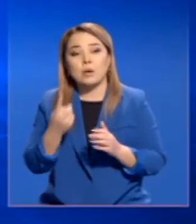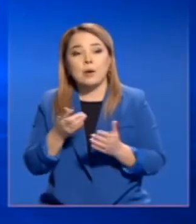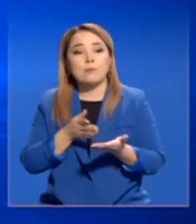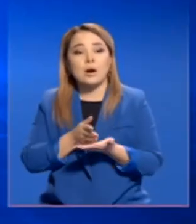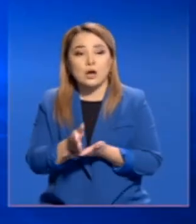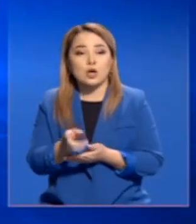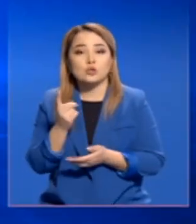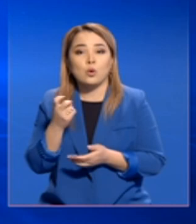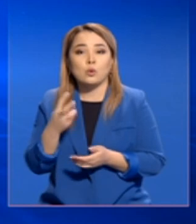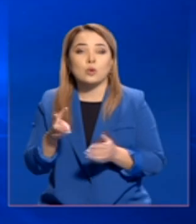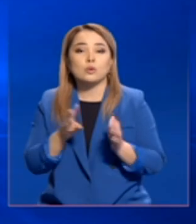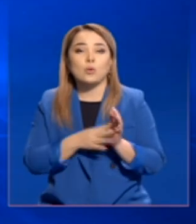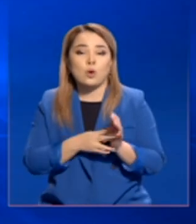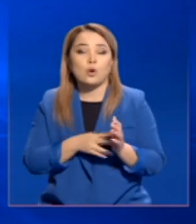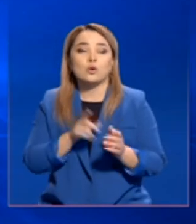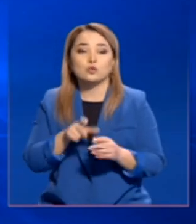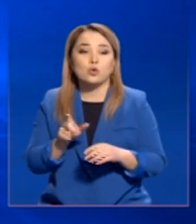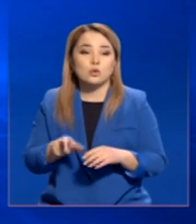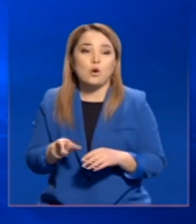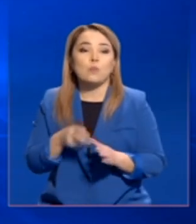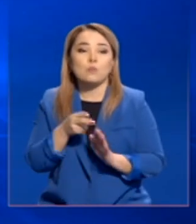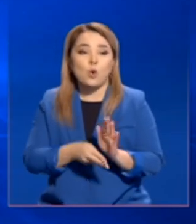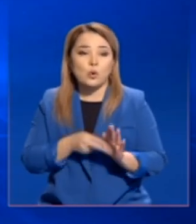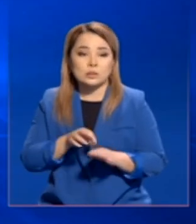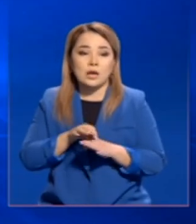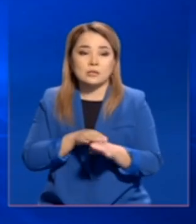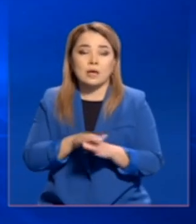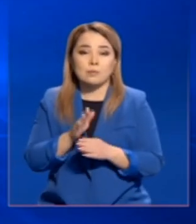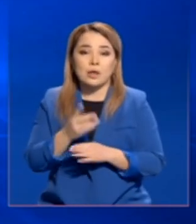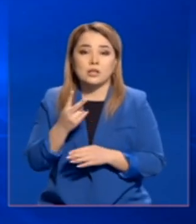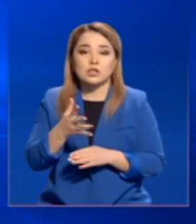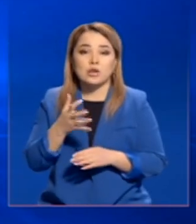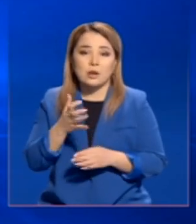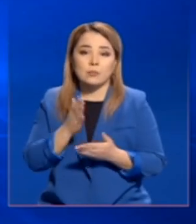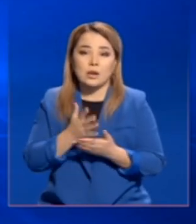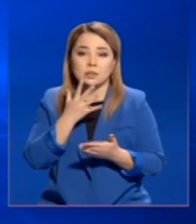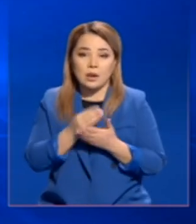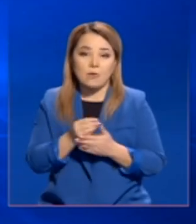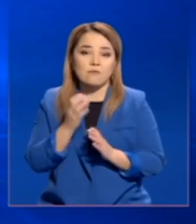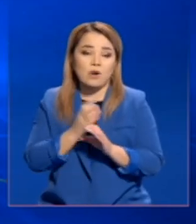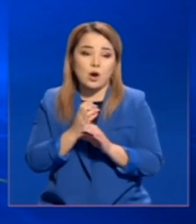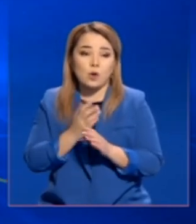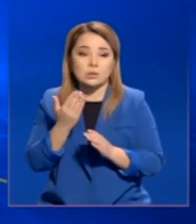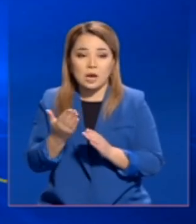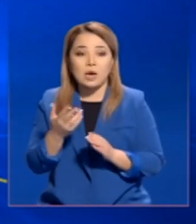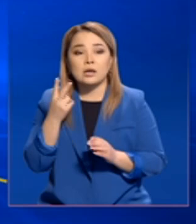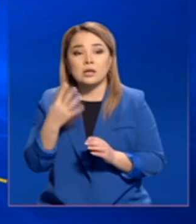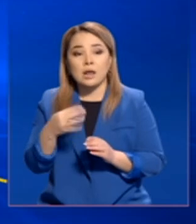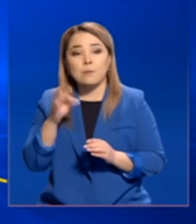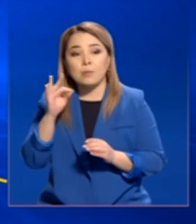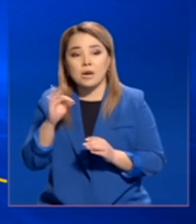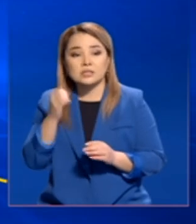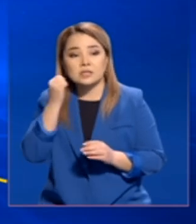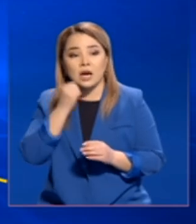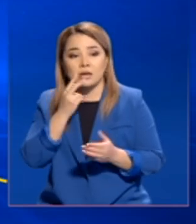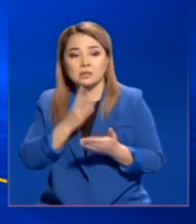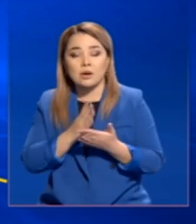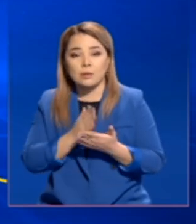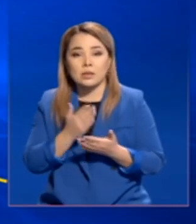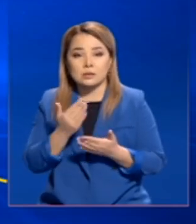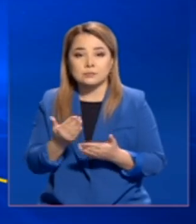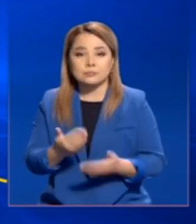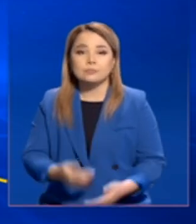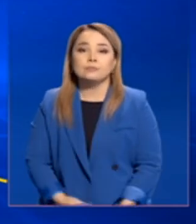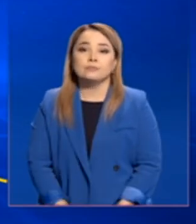бойынша 139 жолаушылар пойызы жүреді. Жалпы 2,5 мыңнан астам вагон болса, соның 40%-ы тозған.